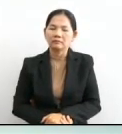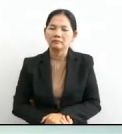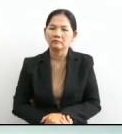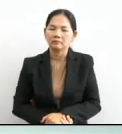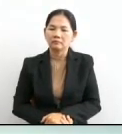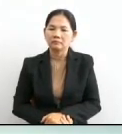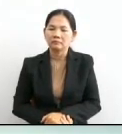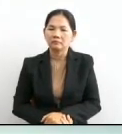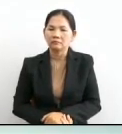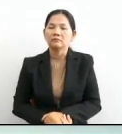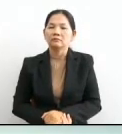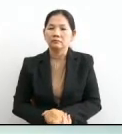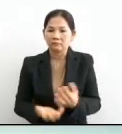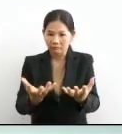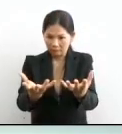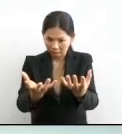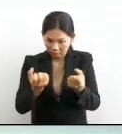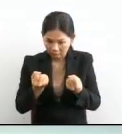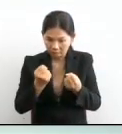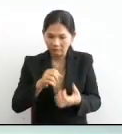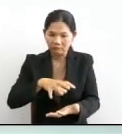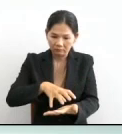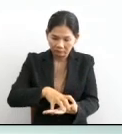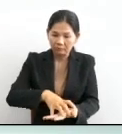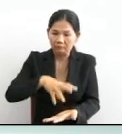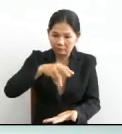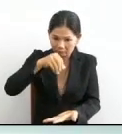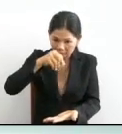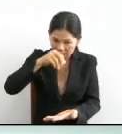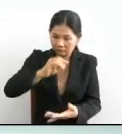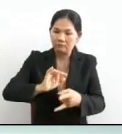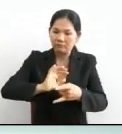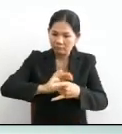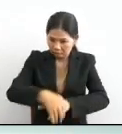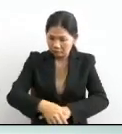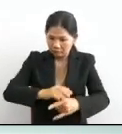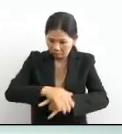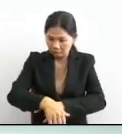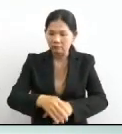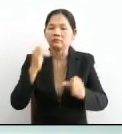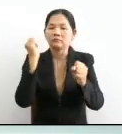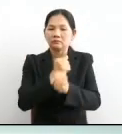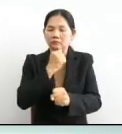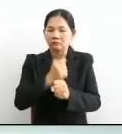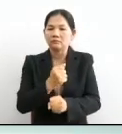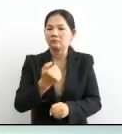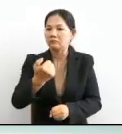kì át dốc mà sao đầm lồng mí chà từ thua